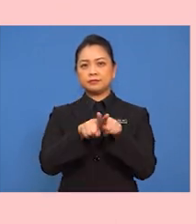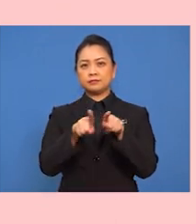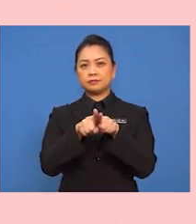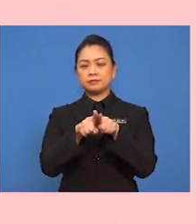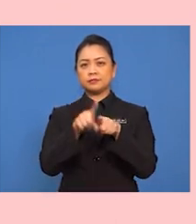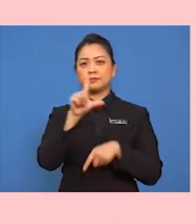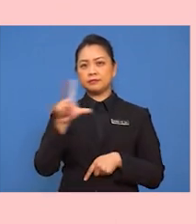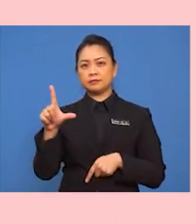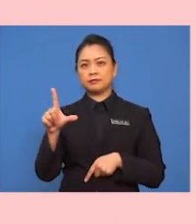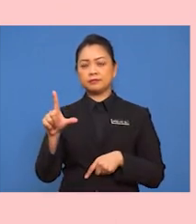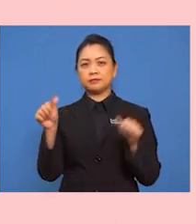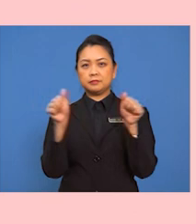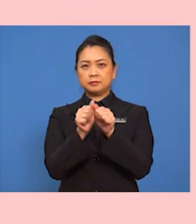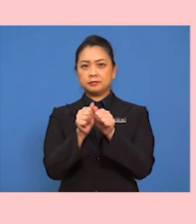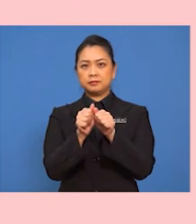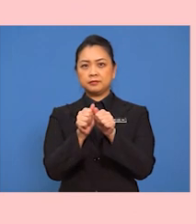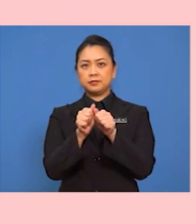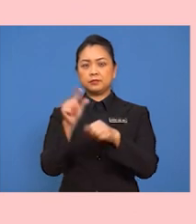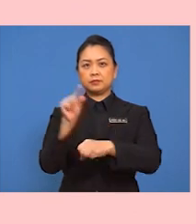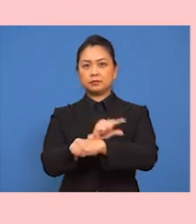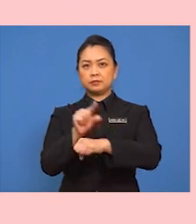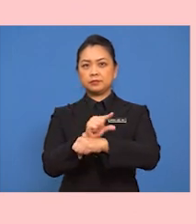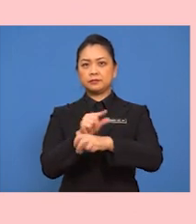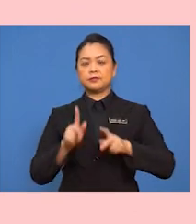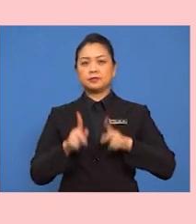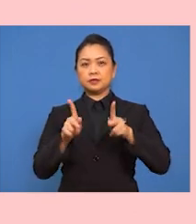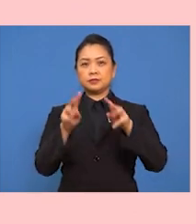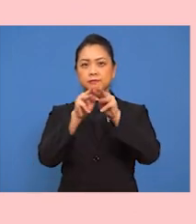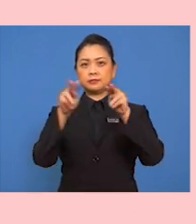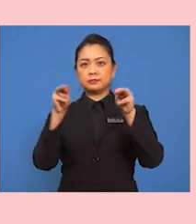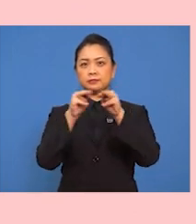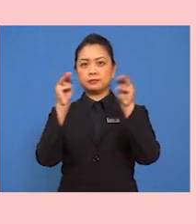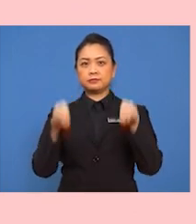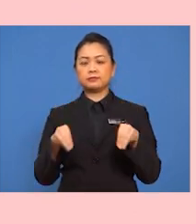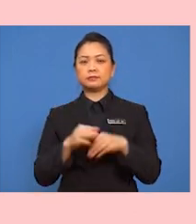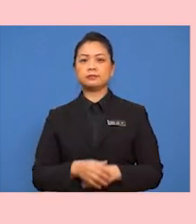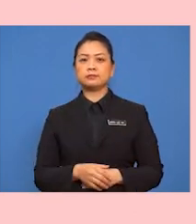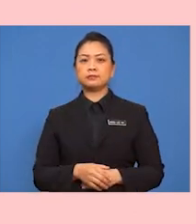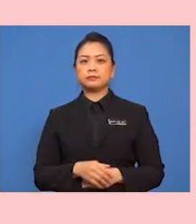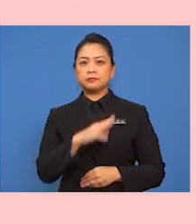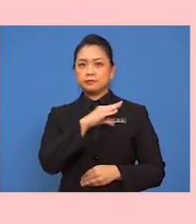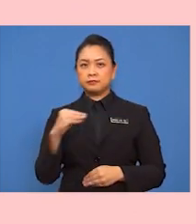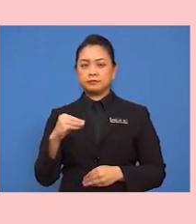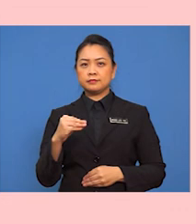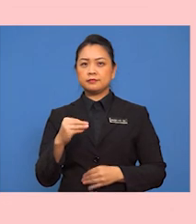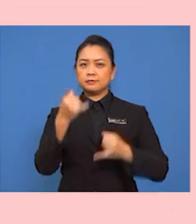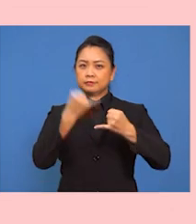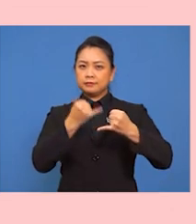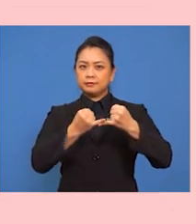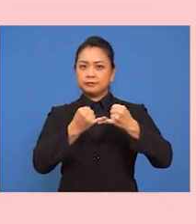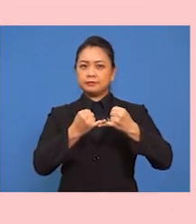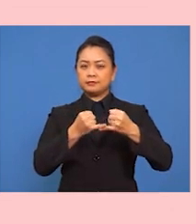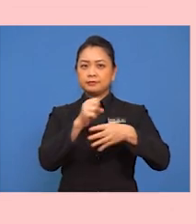linia serentak dengan menggunakan kaedah matriks. Dan terakhir,